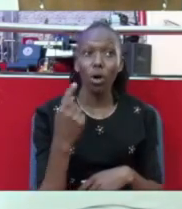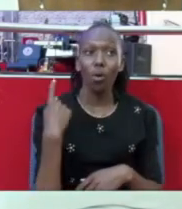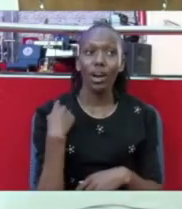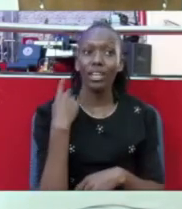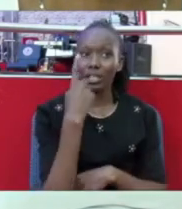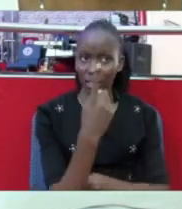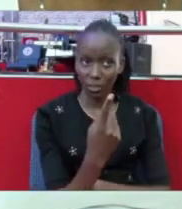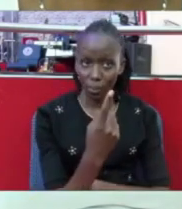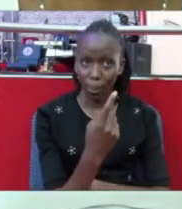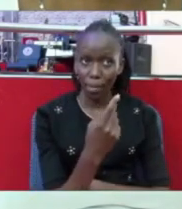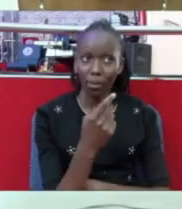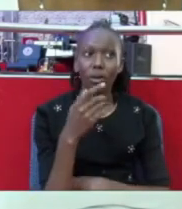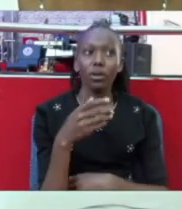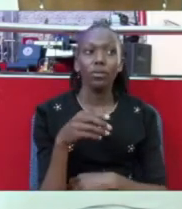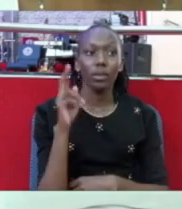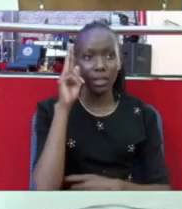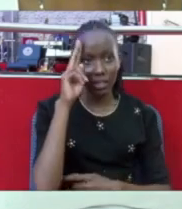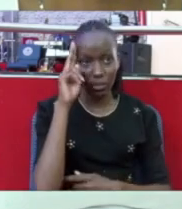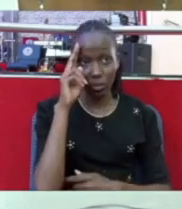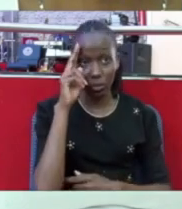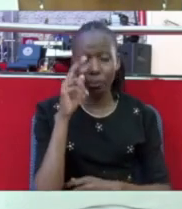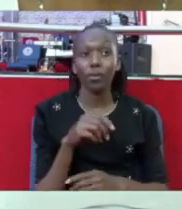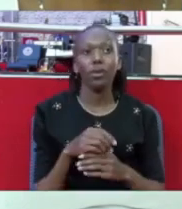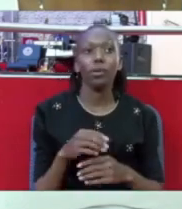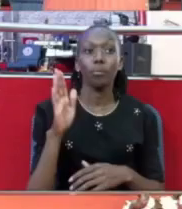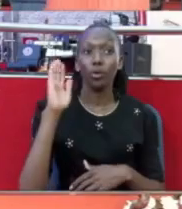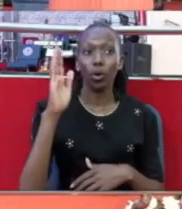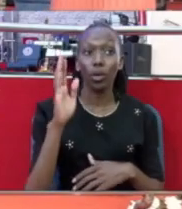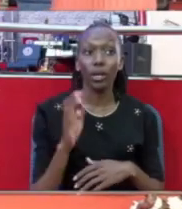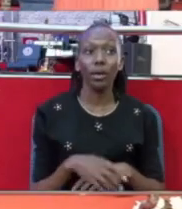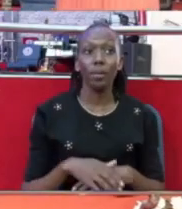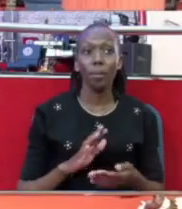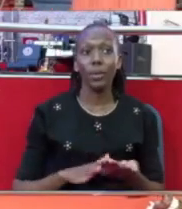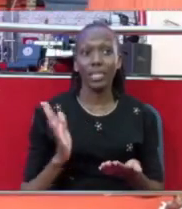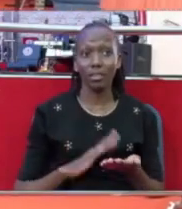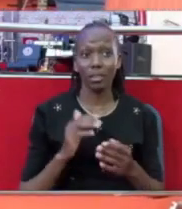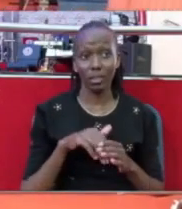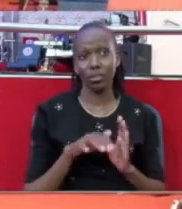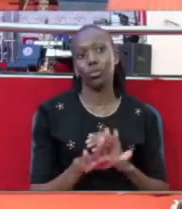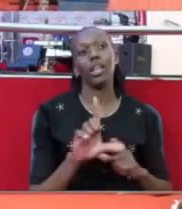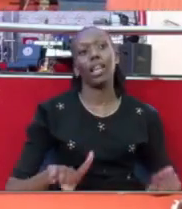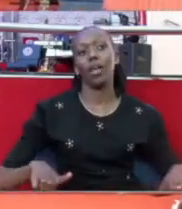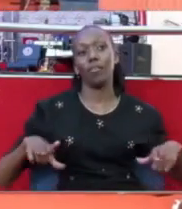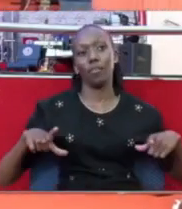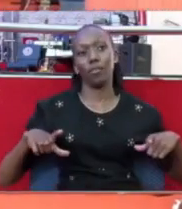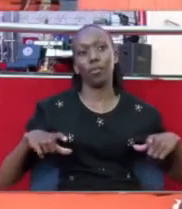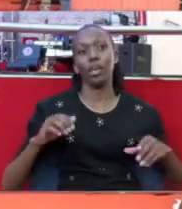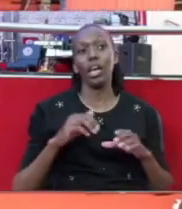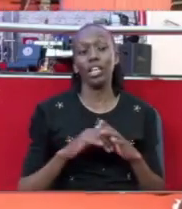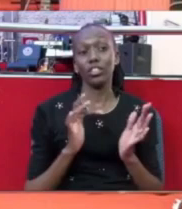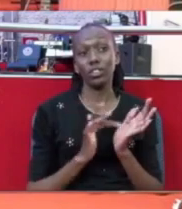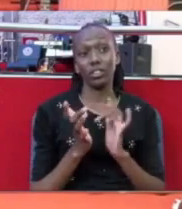be glorified in your life. Ili Mungu akaweze kusifiwa katika maisha yako. In the scriptures we not only learn history of our